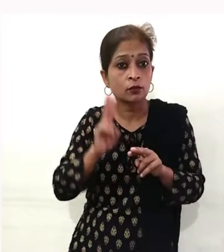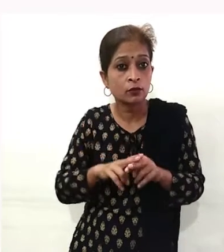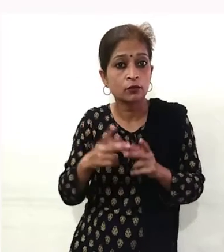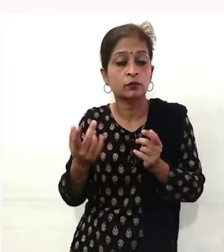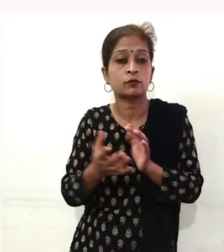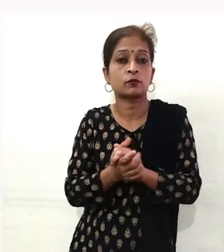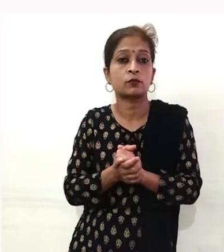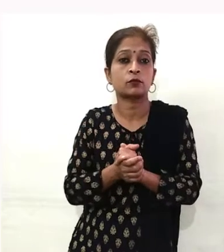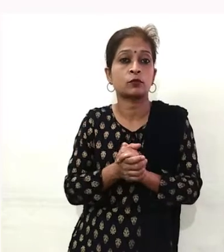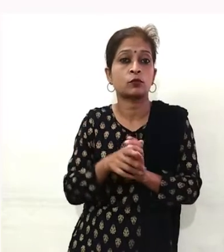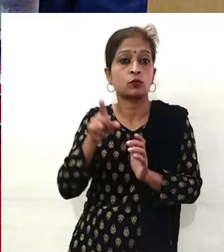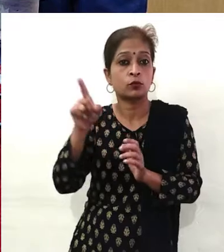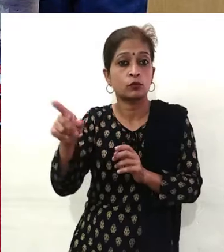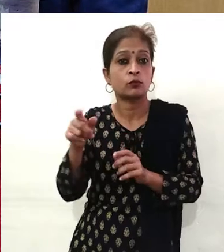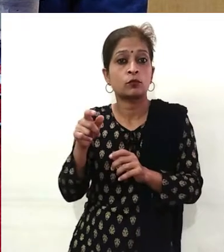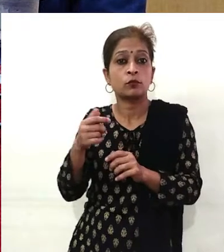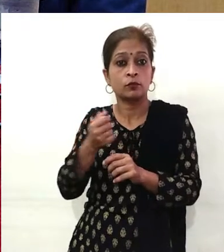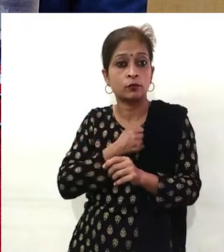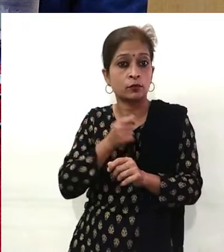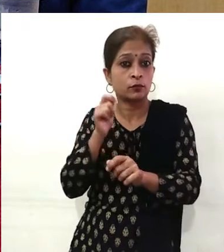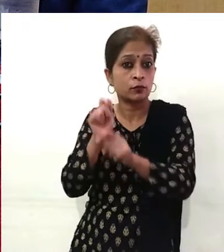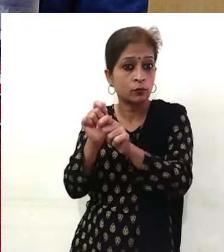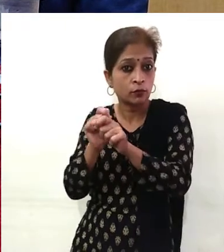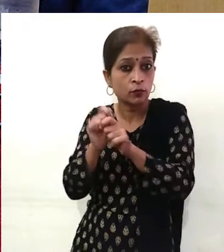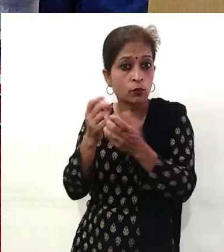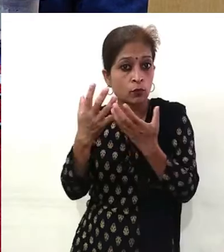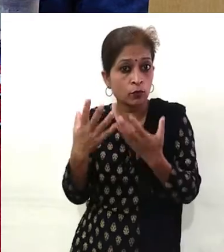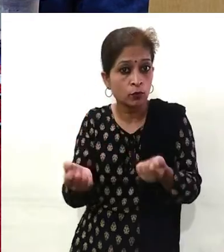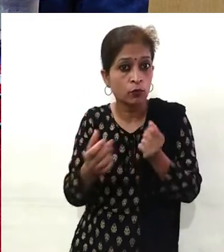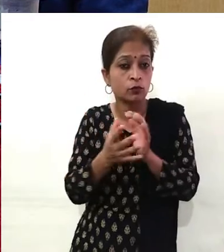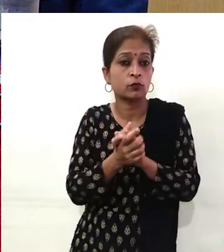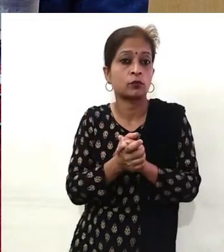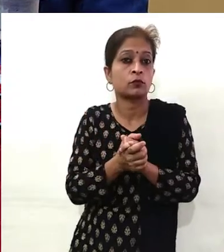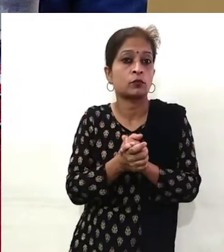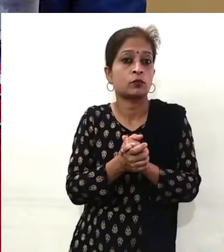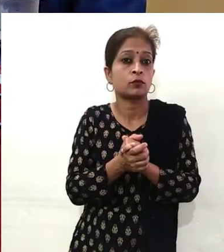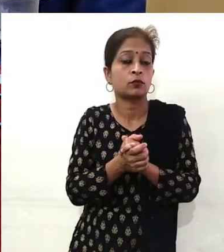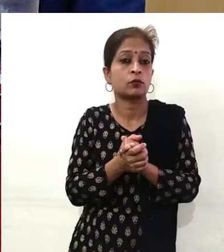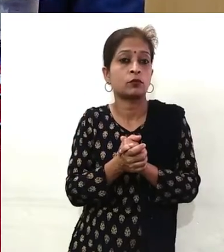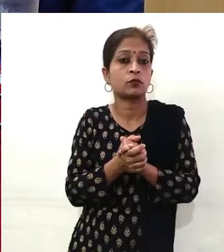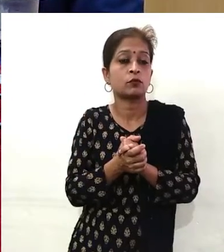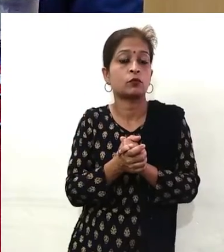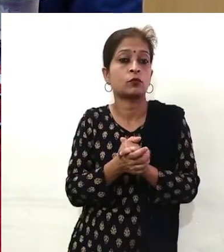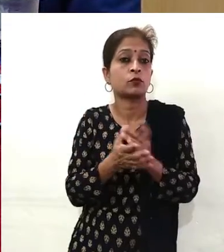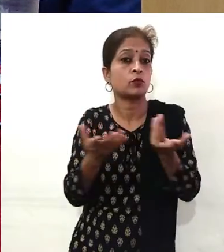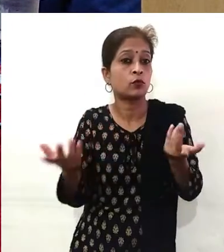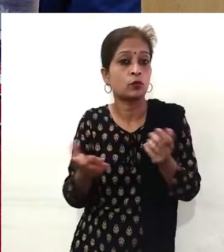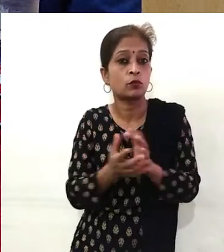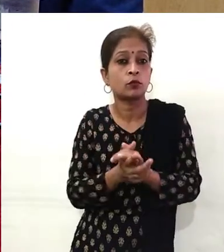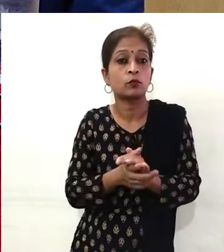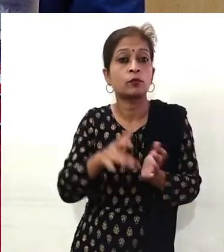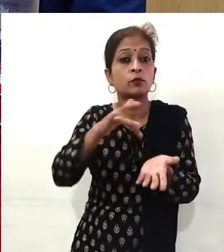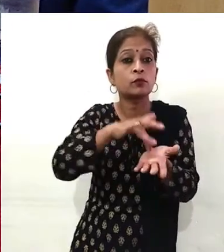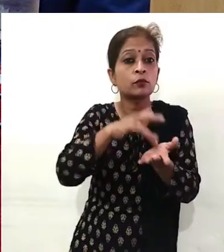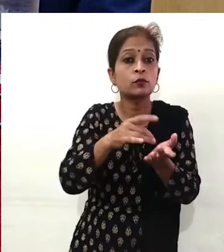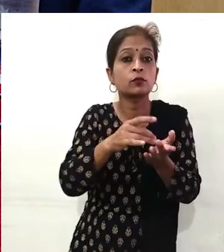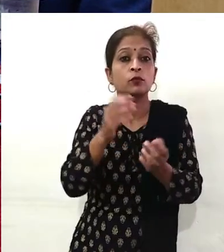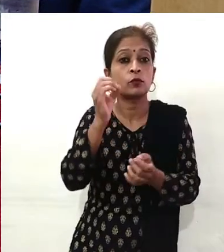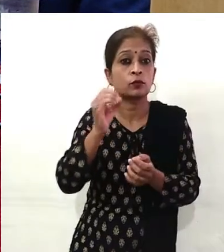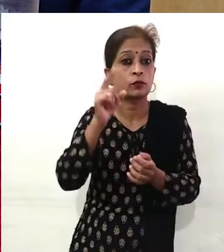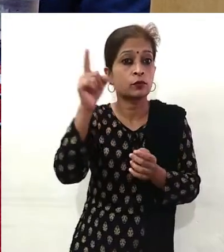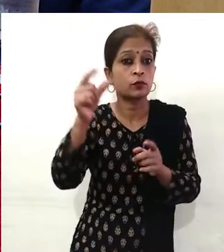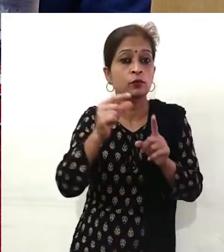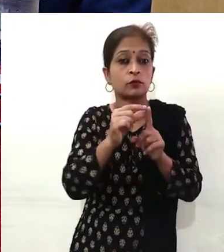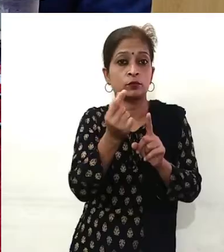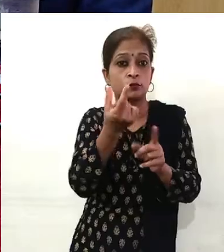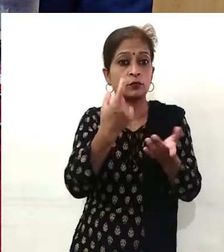अगर तुम्हें मेरी प्रतिमा बनानी है, भगवान विष्णु का सपना आया, तो पुरी के